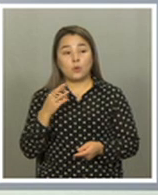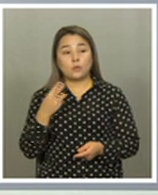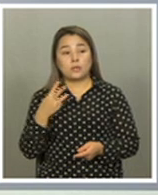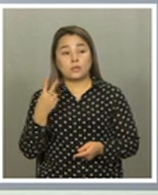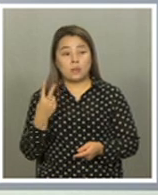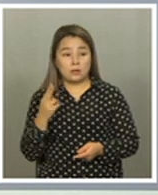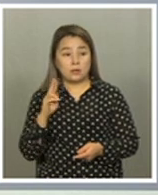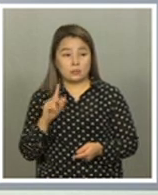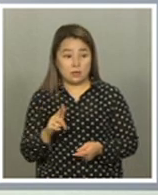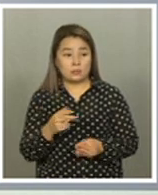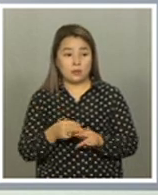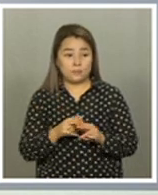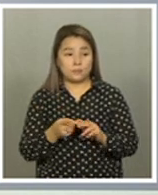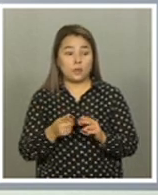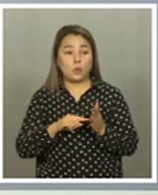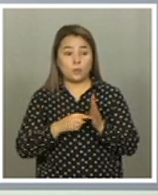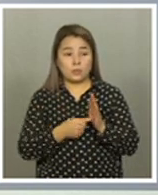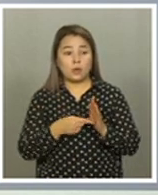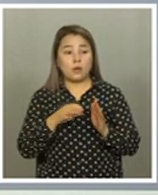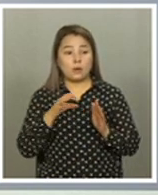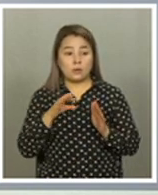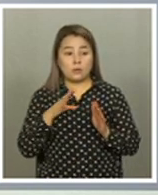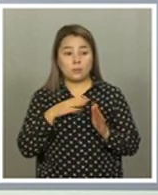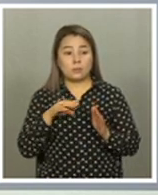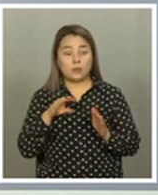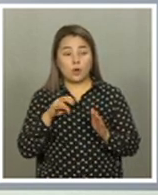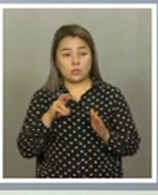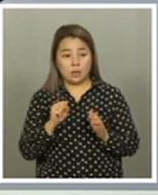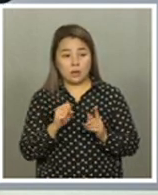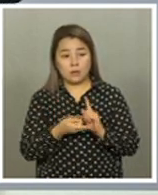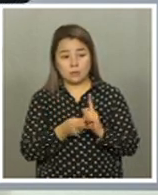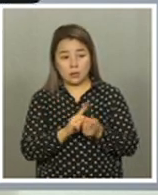0,032-ні көбейтеміз 1001 тоннаға. Тең болады